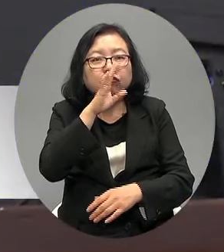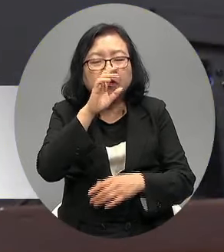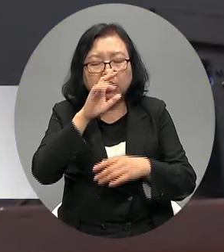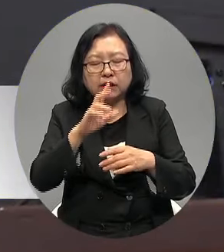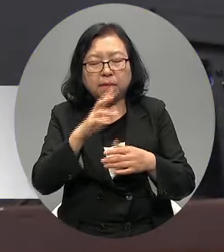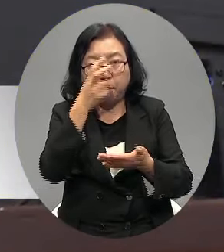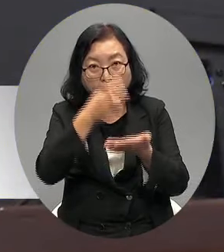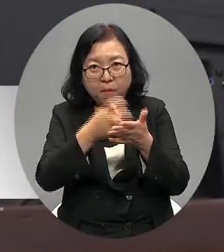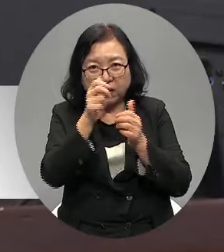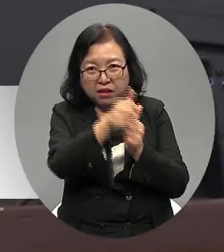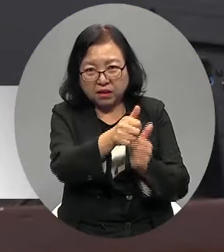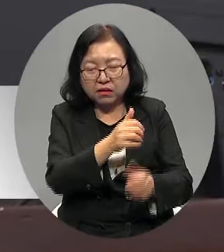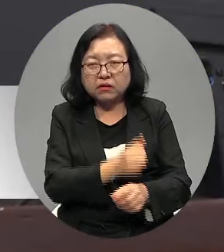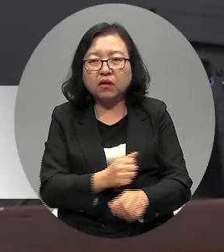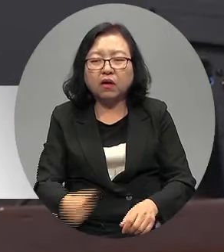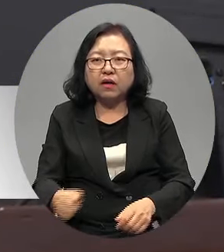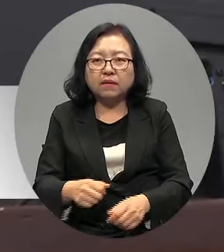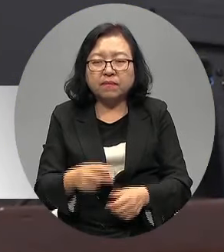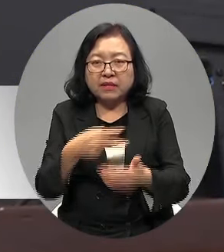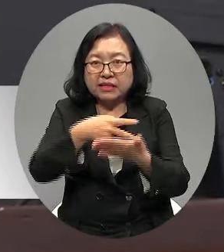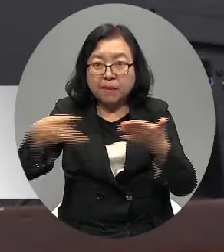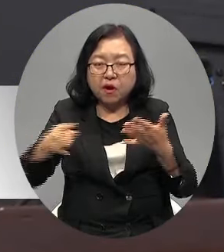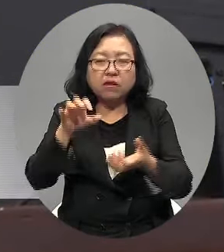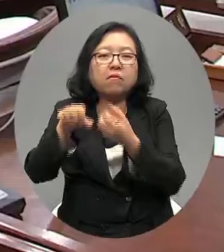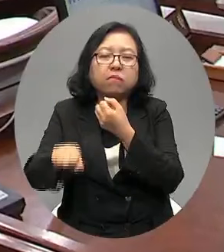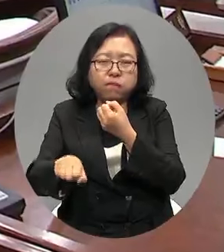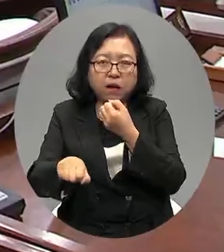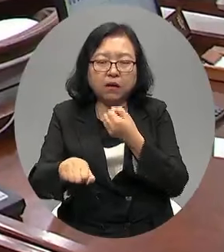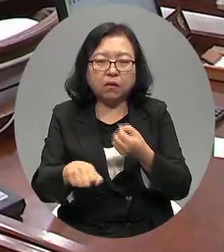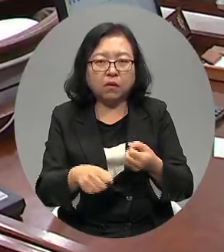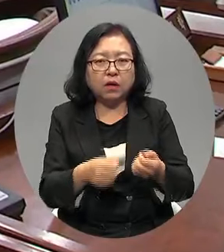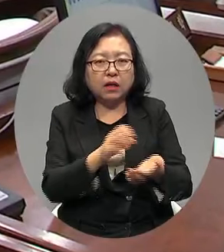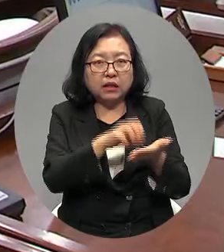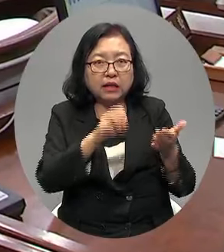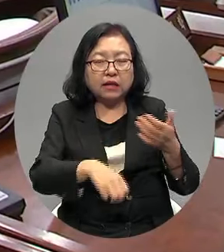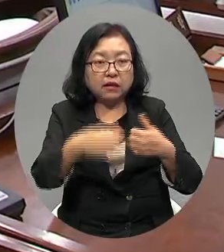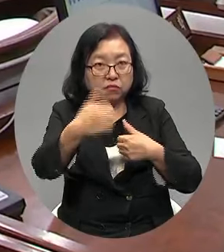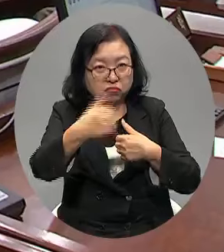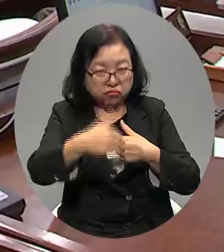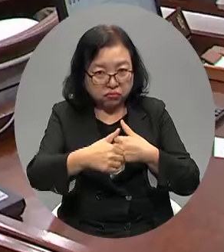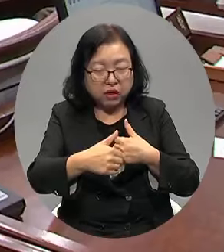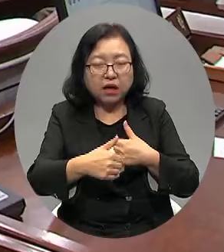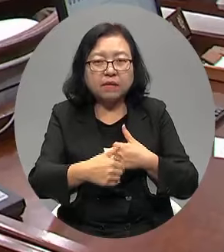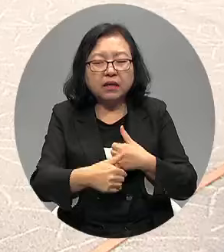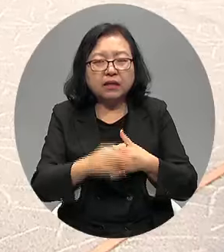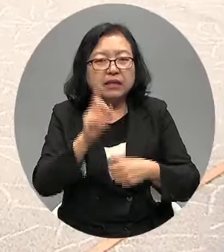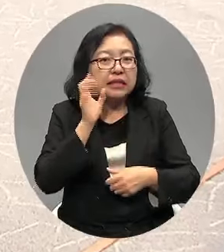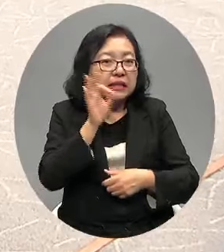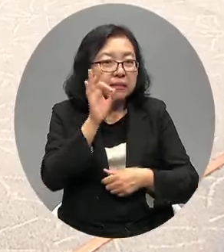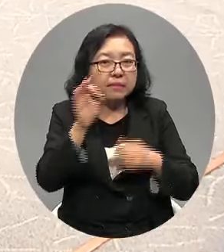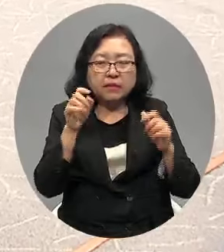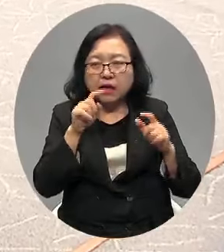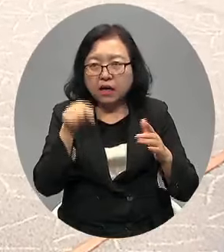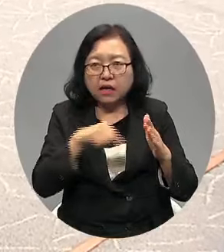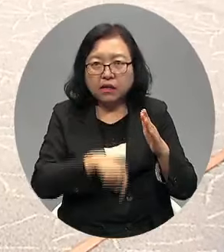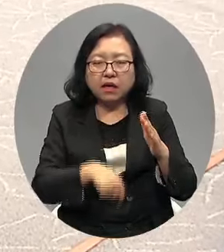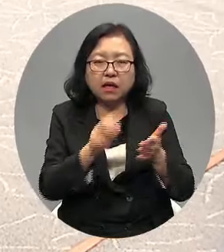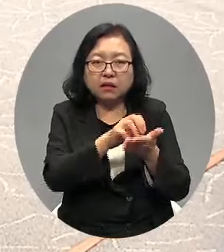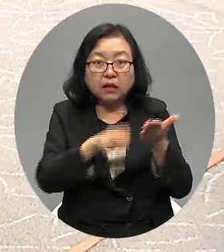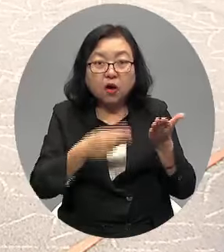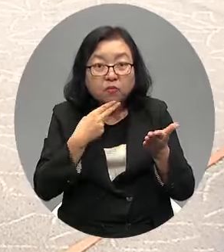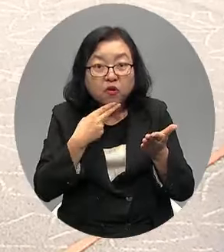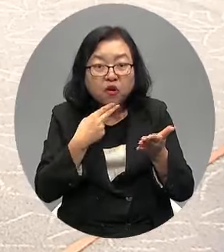결정했습니다. 제명은 즉시 시행되며 탈당 권유를 받은 박 전 의장은 10일 내 탈당하지 않으면